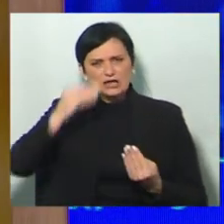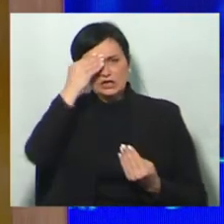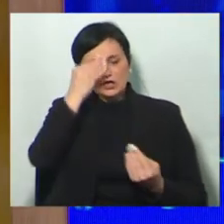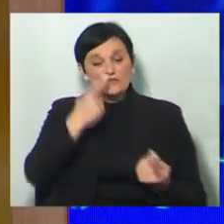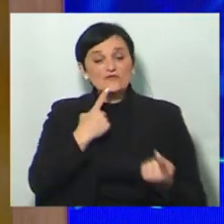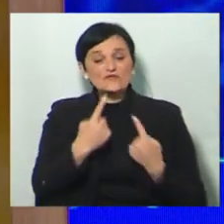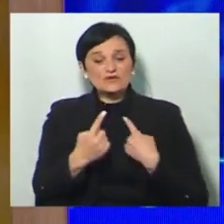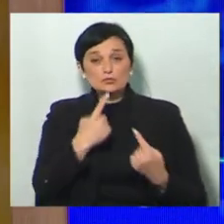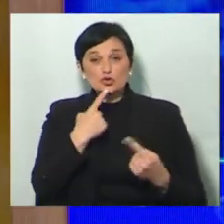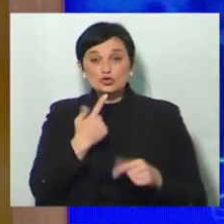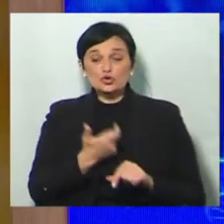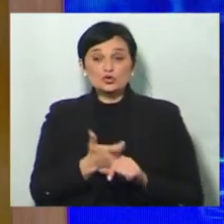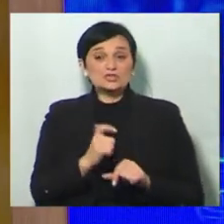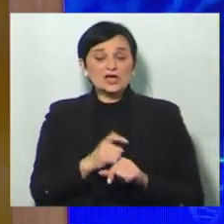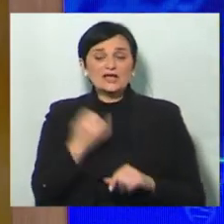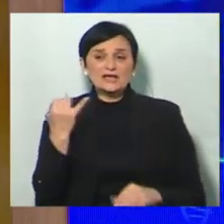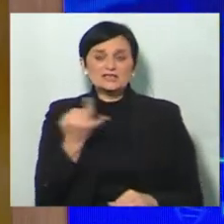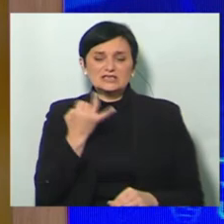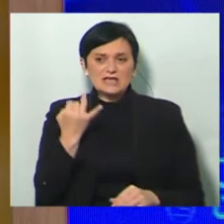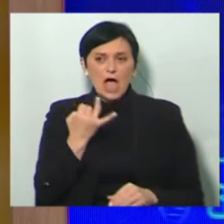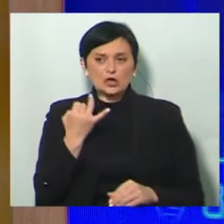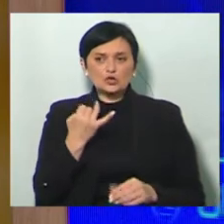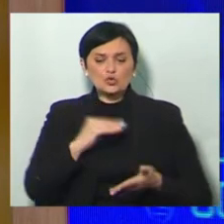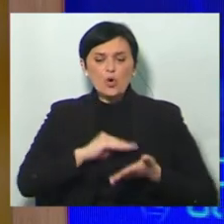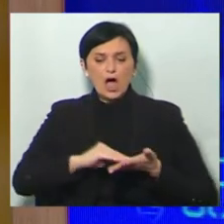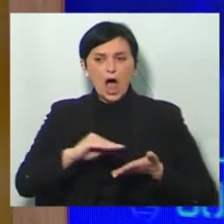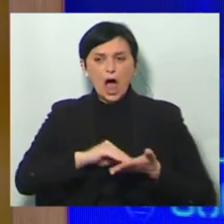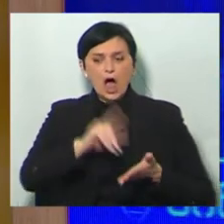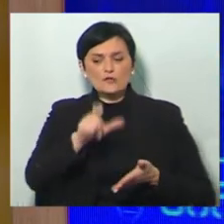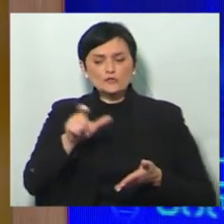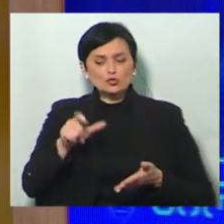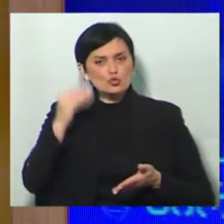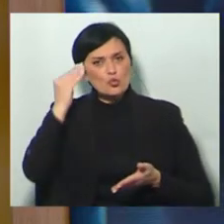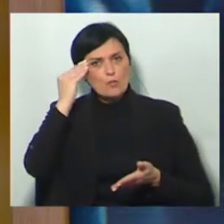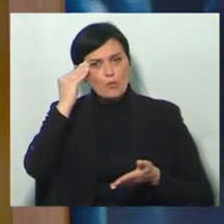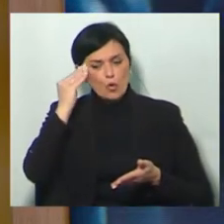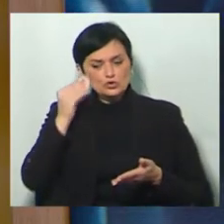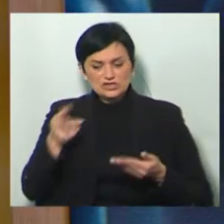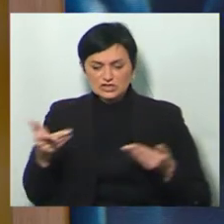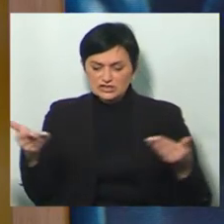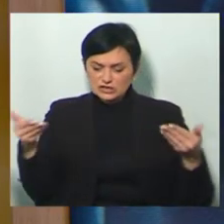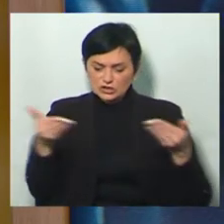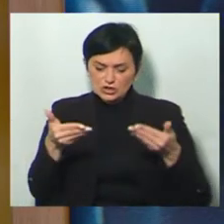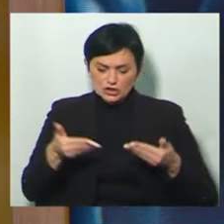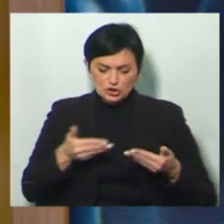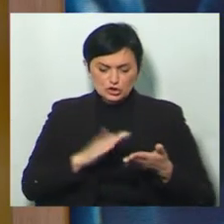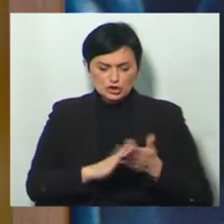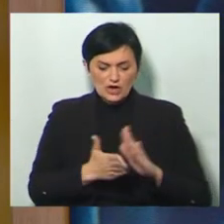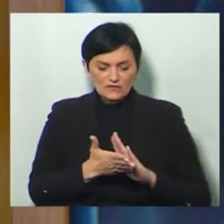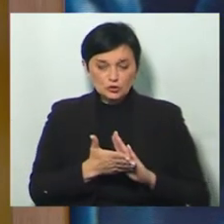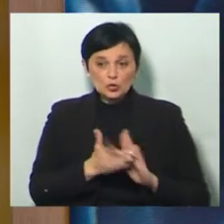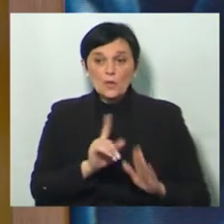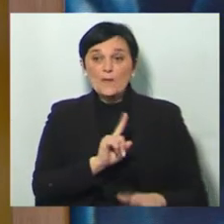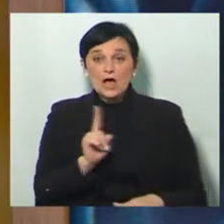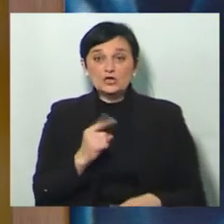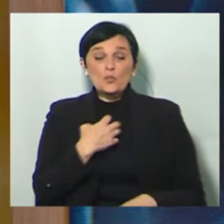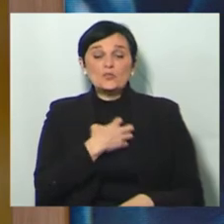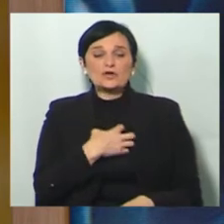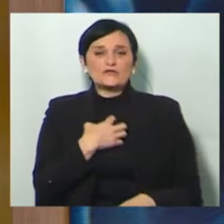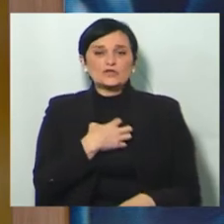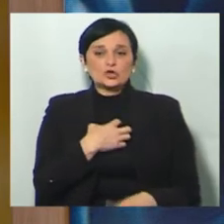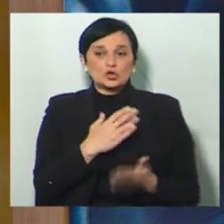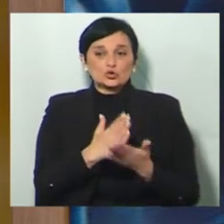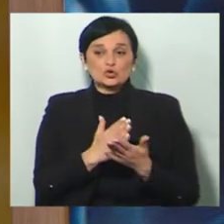ვიმსჯელოთ და ძალიან საინტერესო ავტორების პოზიციები შევაჯეროთ ერთმანეთთან, მაგრამ